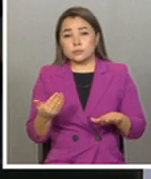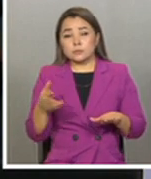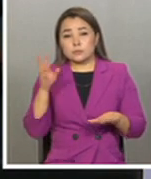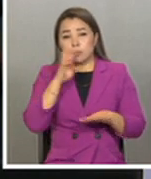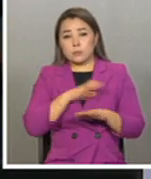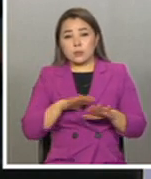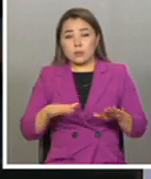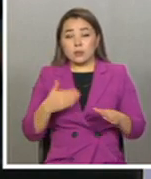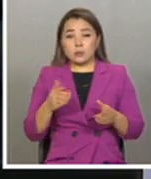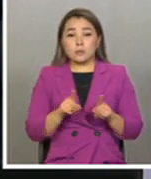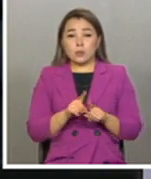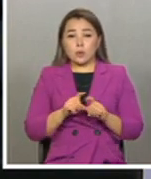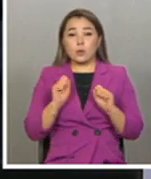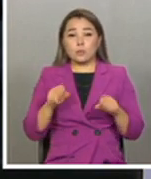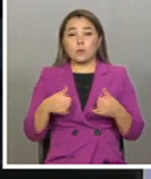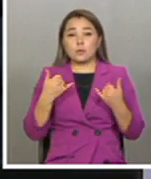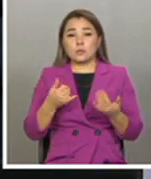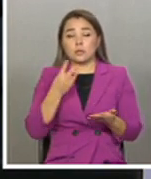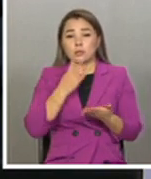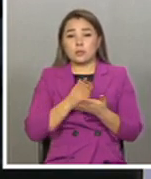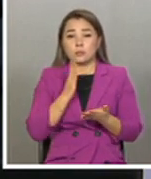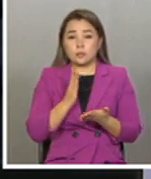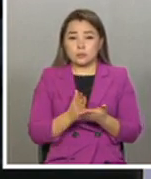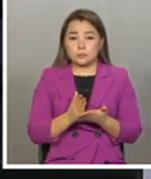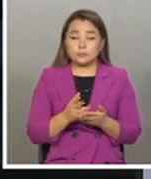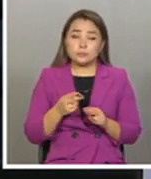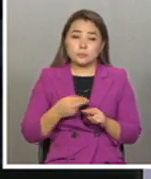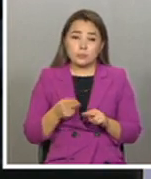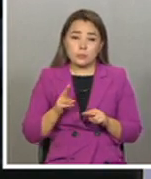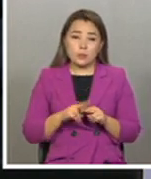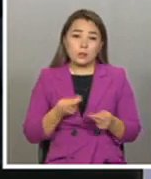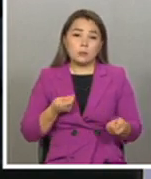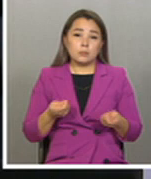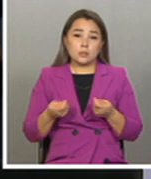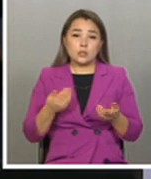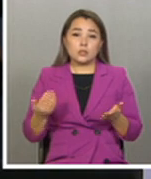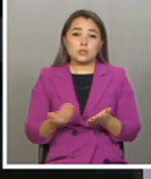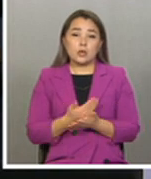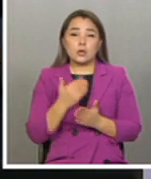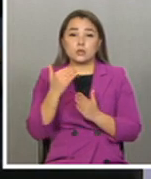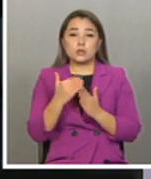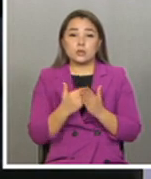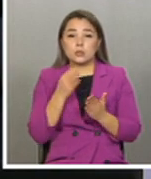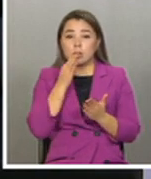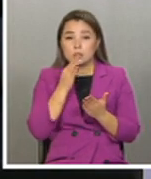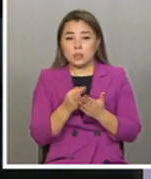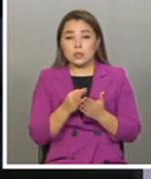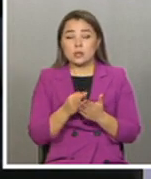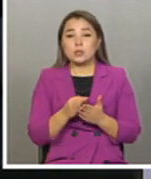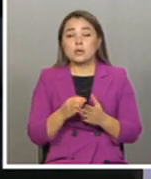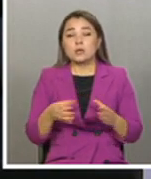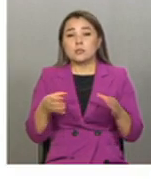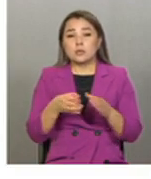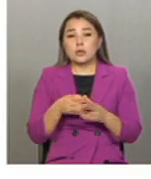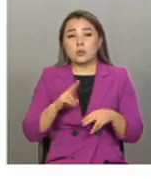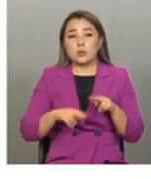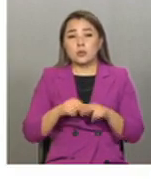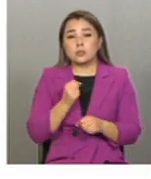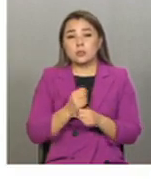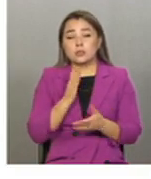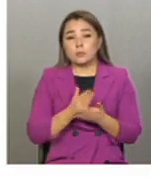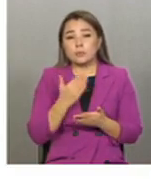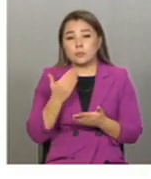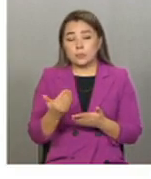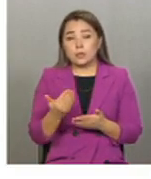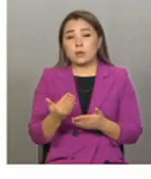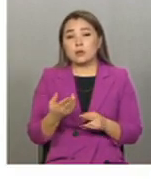елді басқаруына мүмкіндік туғызды. Осындай басқарудың жаңа жүйесі, яғни кеңестер құрылды. Кеңестер